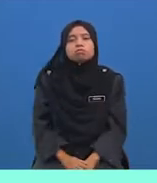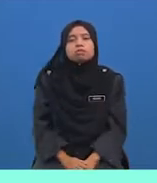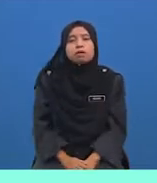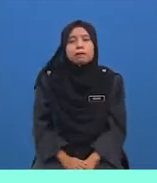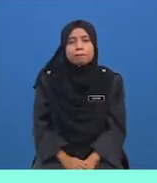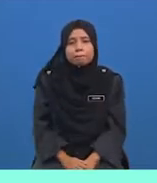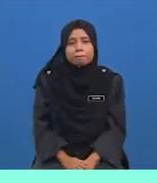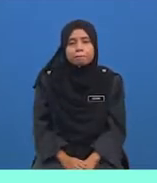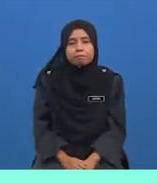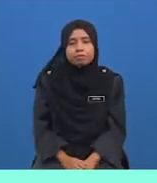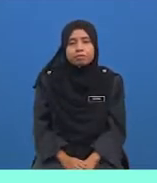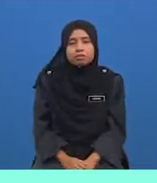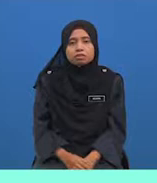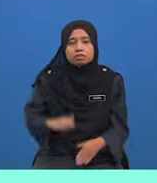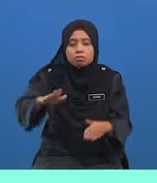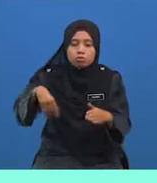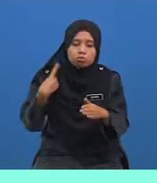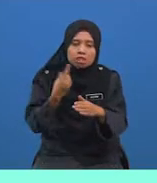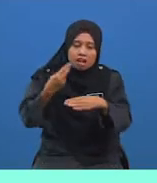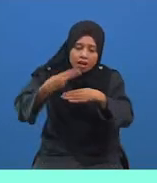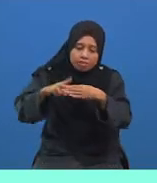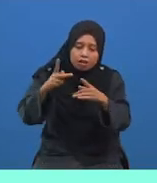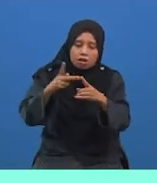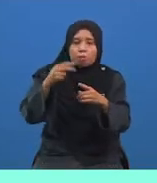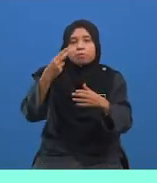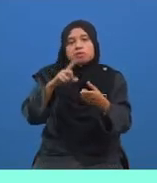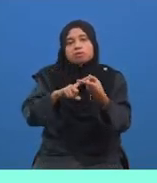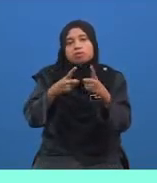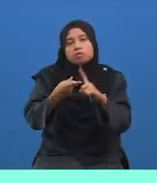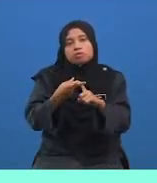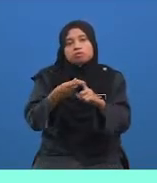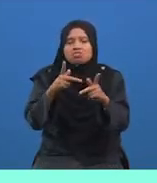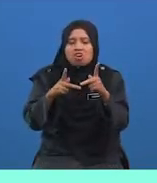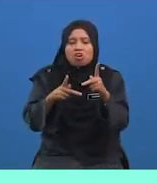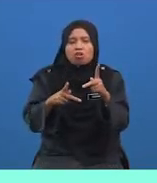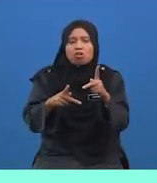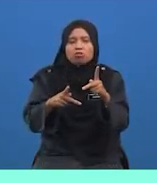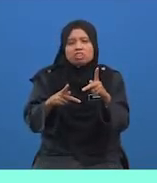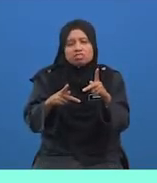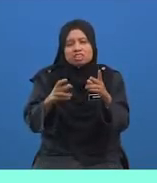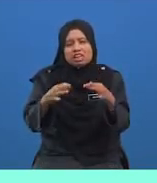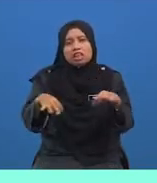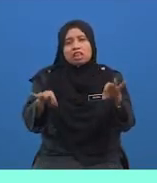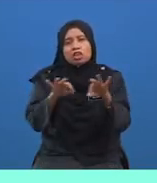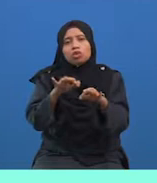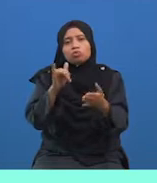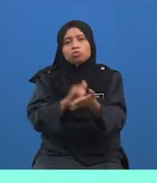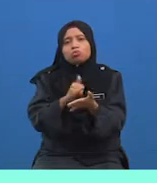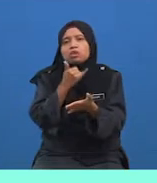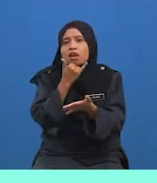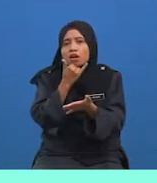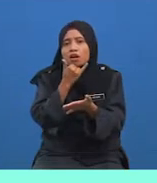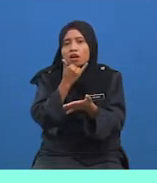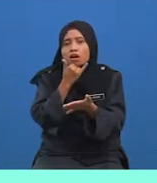kita terima kepada rakan-rakan kita. Jika berita tersebut didapati tidak